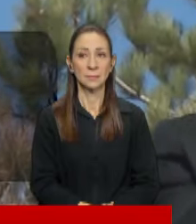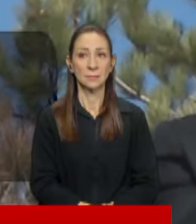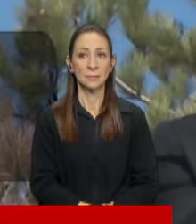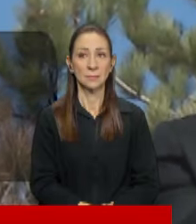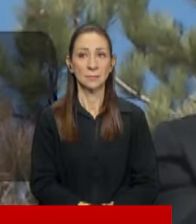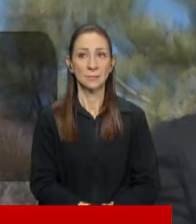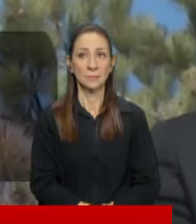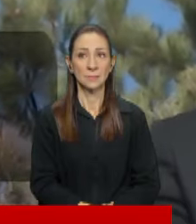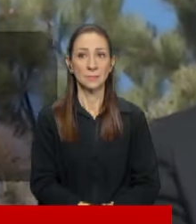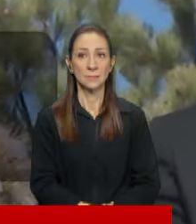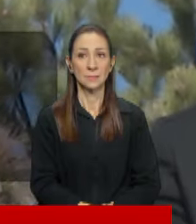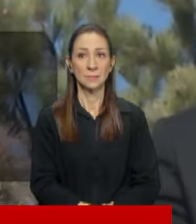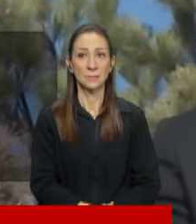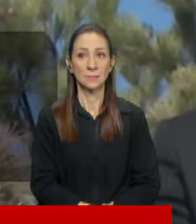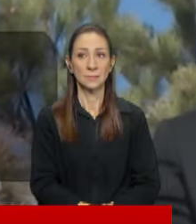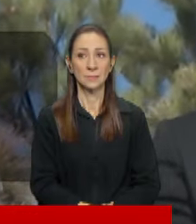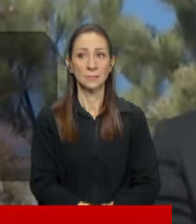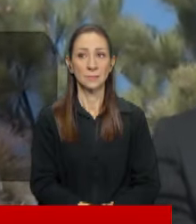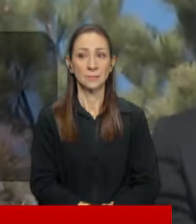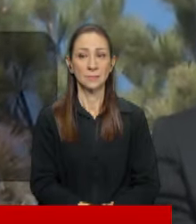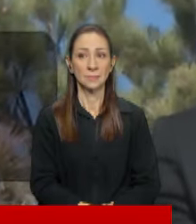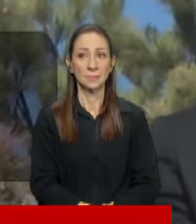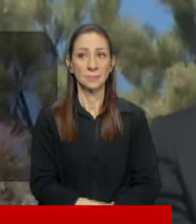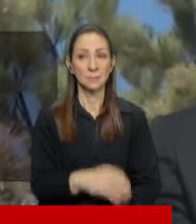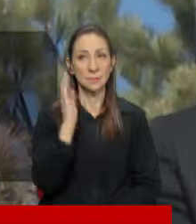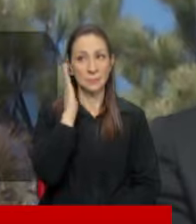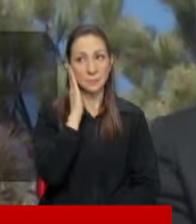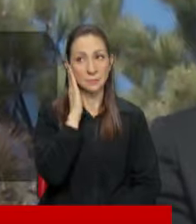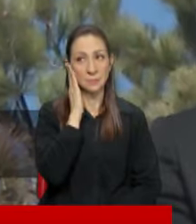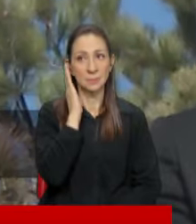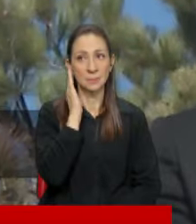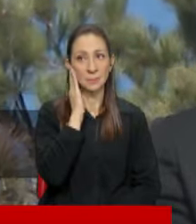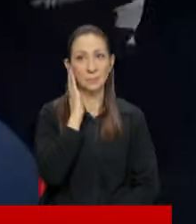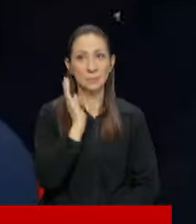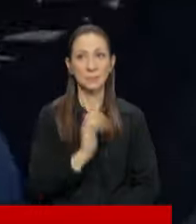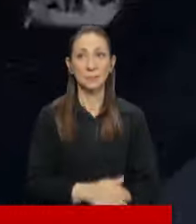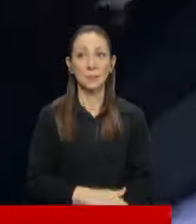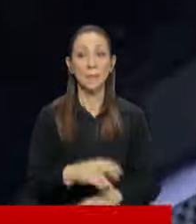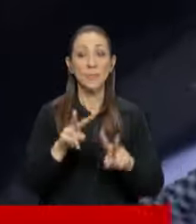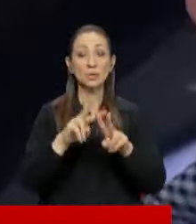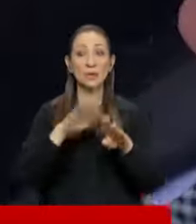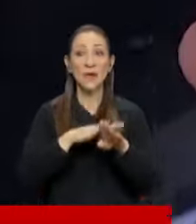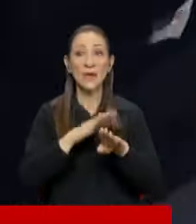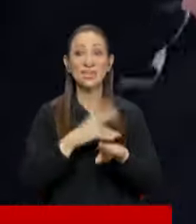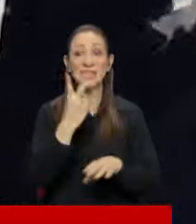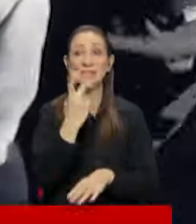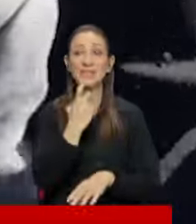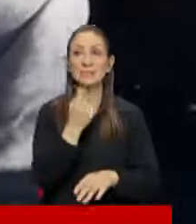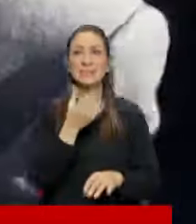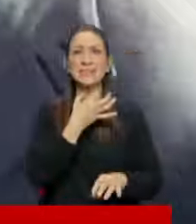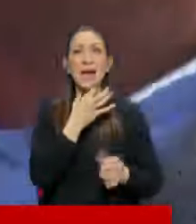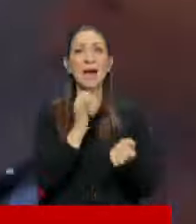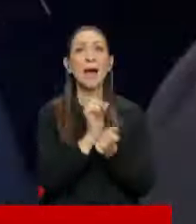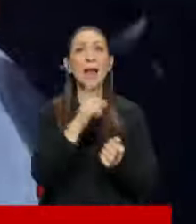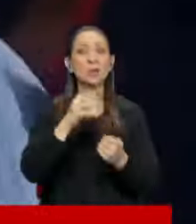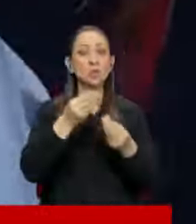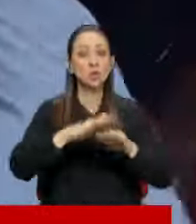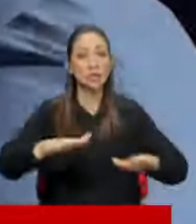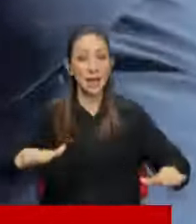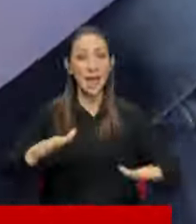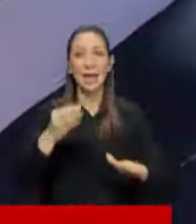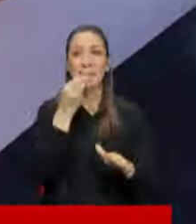yere harcamaktı. Kırsal kalkınma desteğini en fazla alan ilçe Bala. Mansur Yavaş 2 yıldır dar gelirli ailelerin